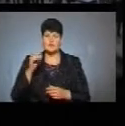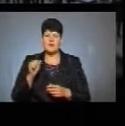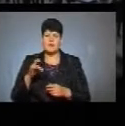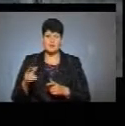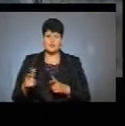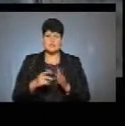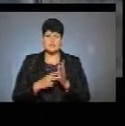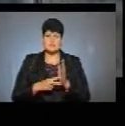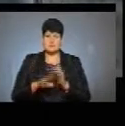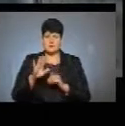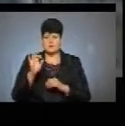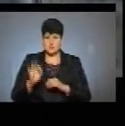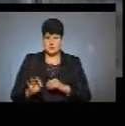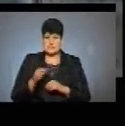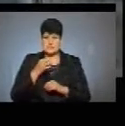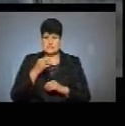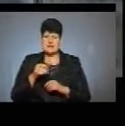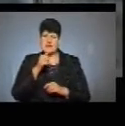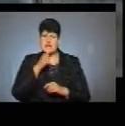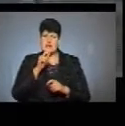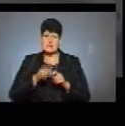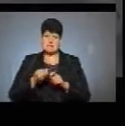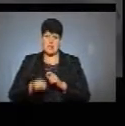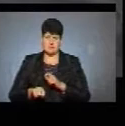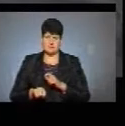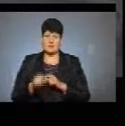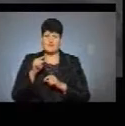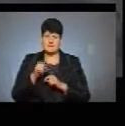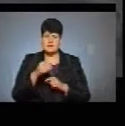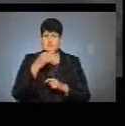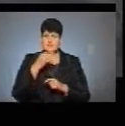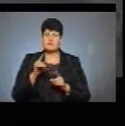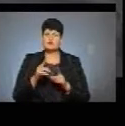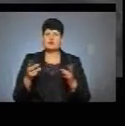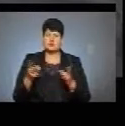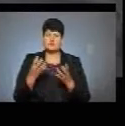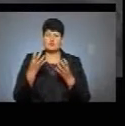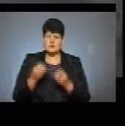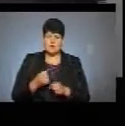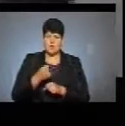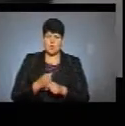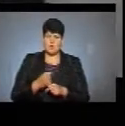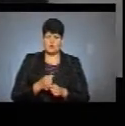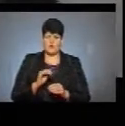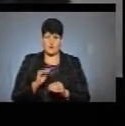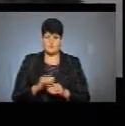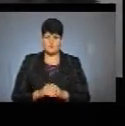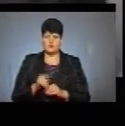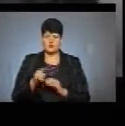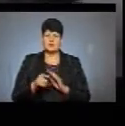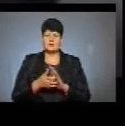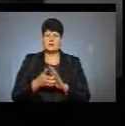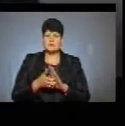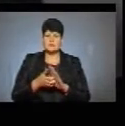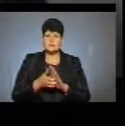на 85%, розповів експерт Аднан Алієв. Він назвав, що потрібно доопрацювати. Тут